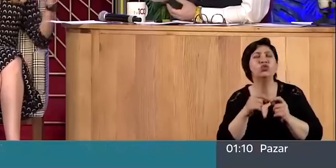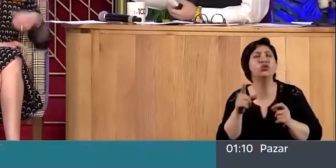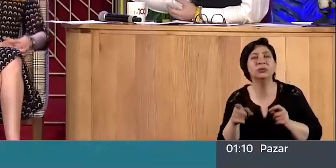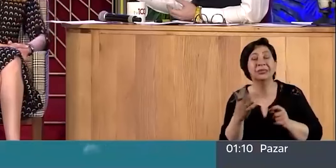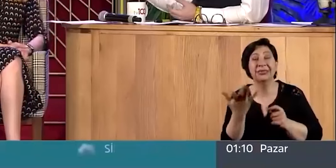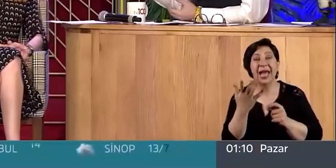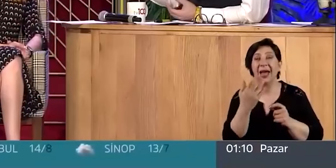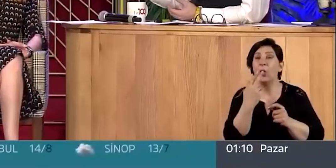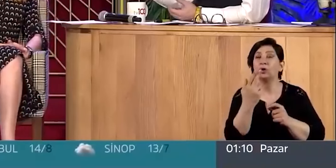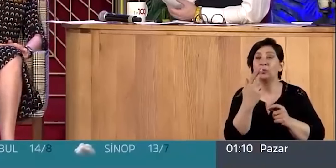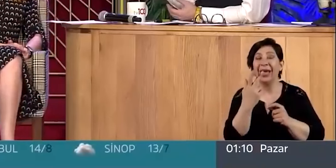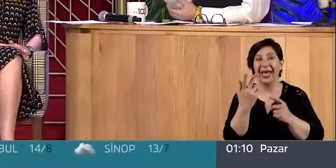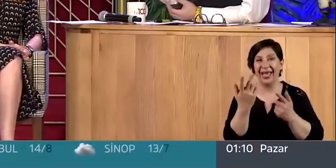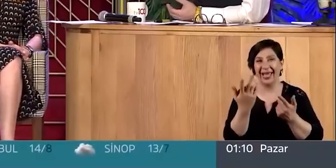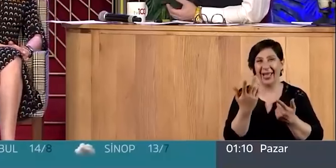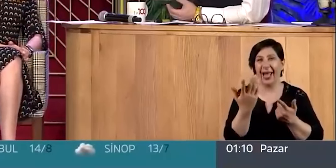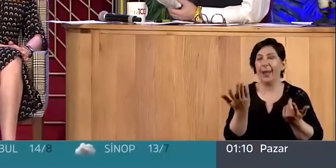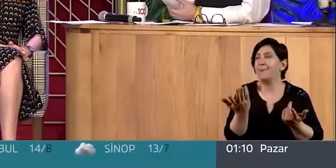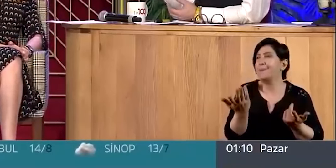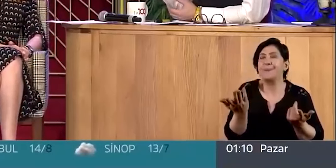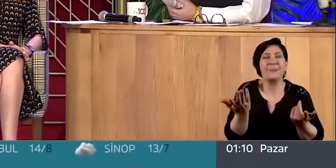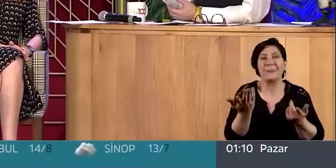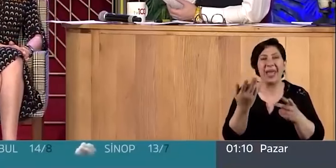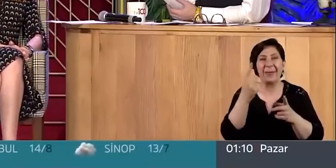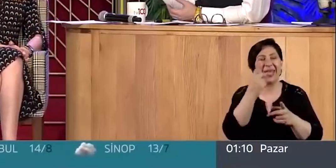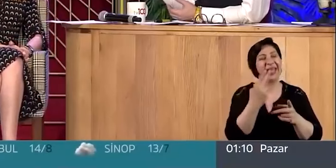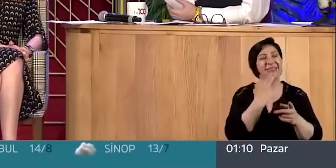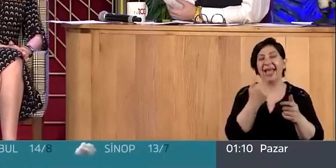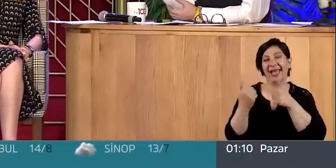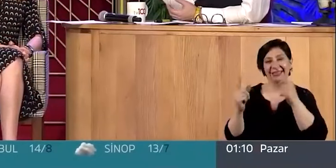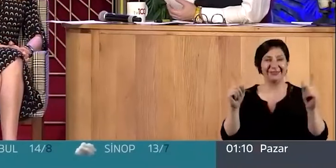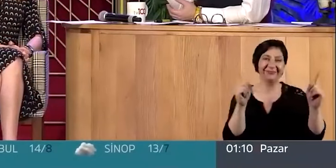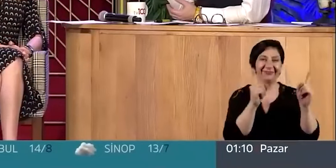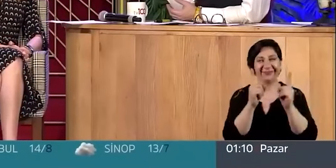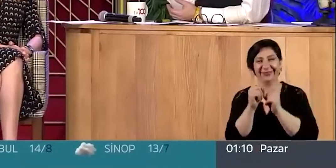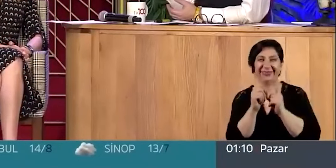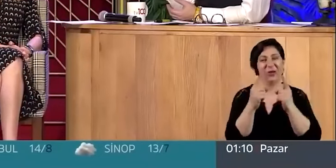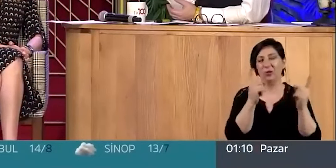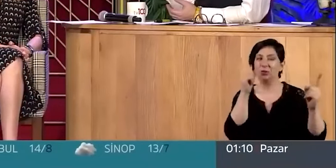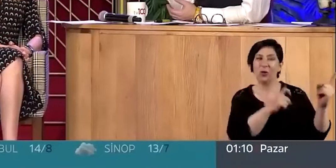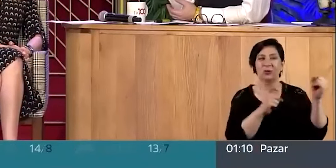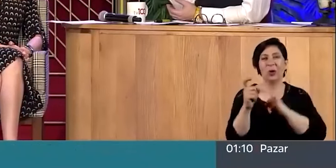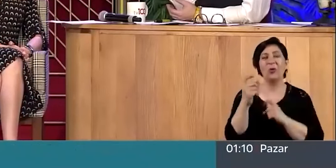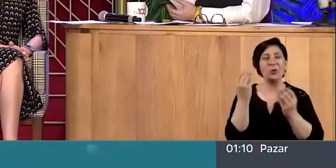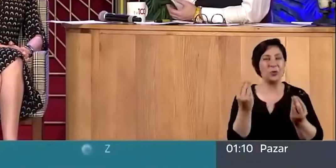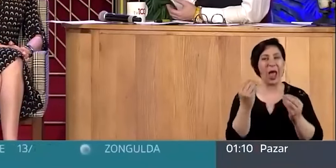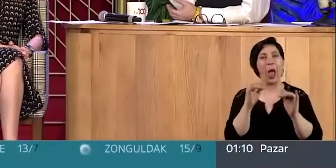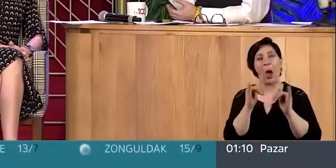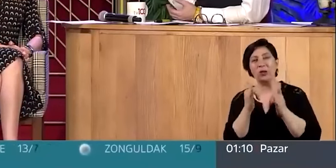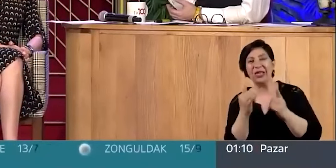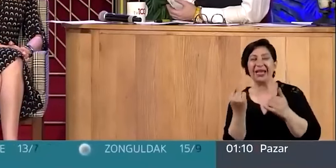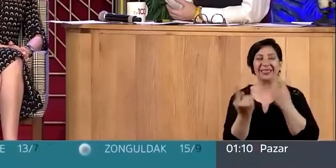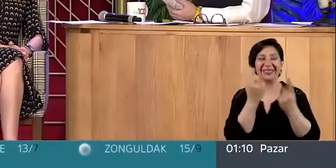ve konuşma akçesi olarak hatta bir kızla oğlanın birbirine yakınlaşmak için filan sorduğu güzel